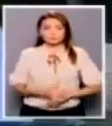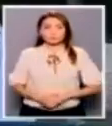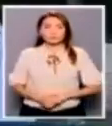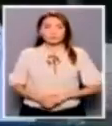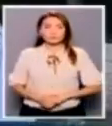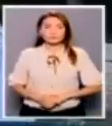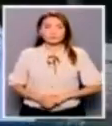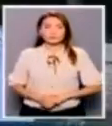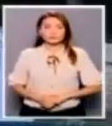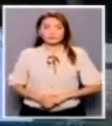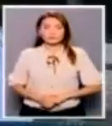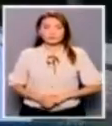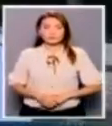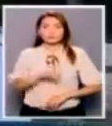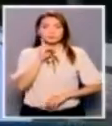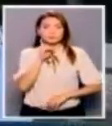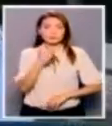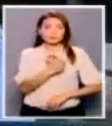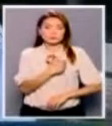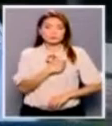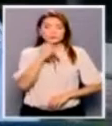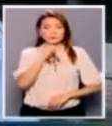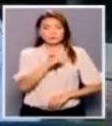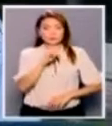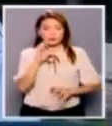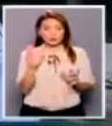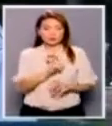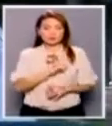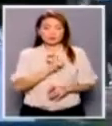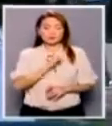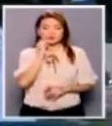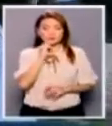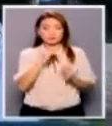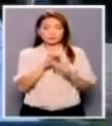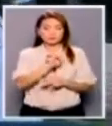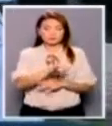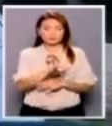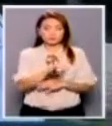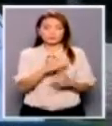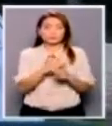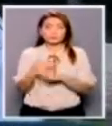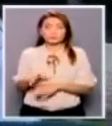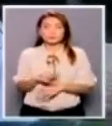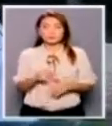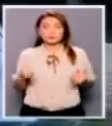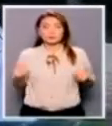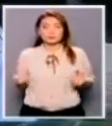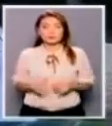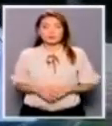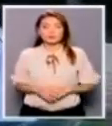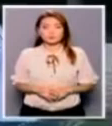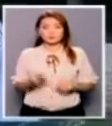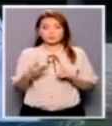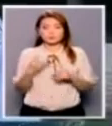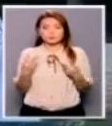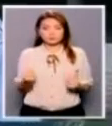қамқор жалпы ұлттық еріктілер жобасының жалпы мақсаты жалғыз басты қарияларға қарттар үйіне көмек көрсету. Біздің бүгін жобамыздың үшінші